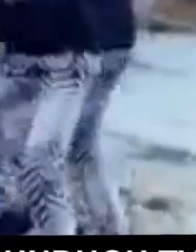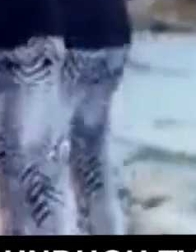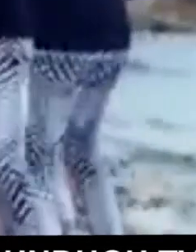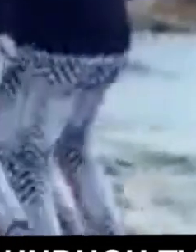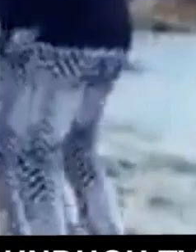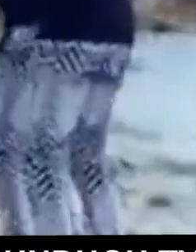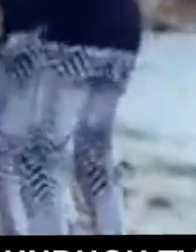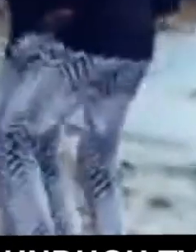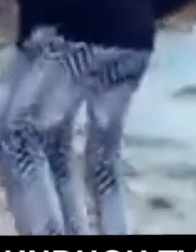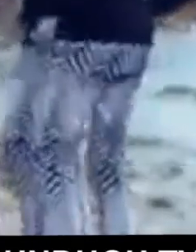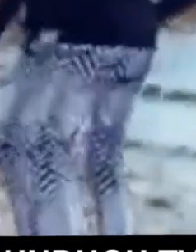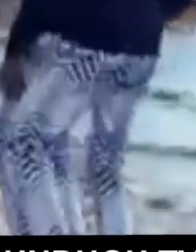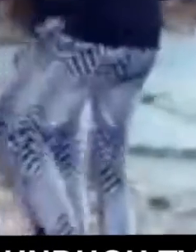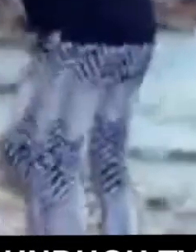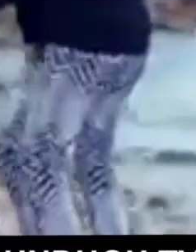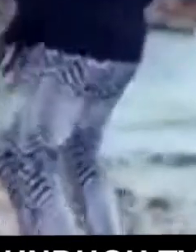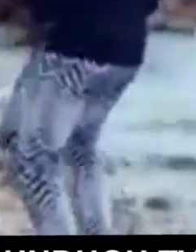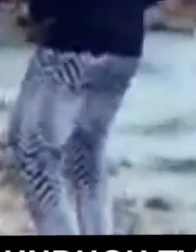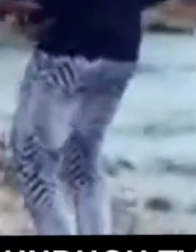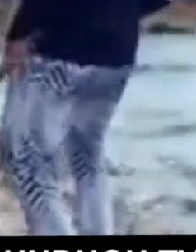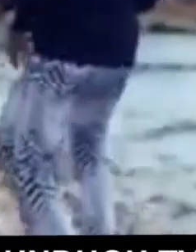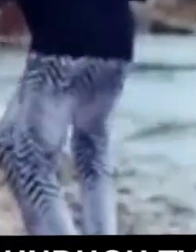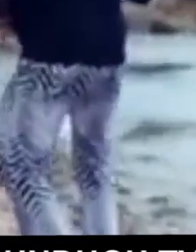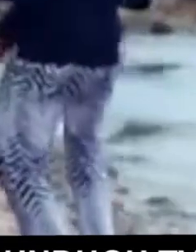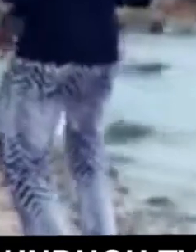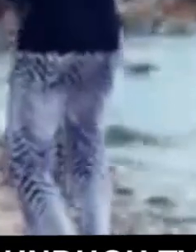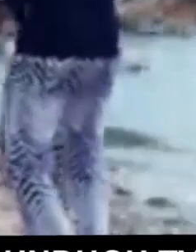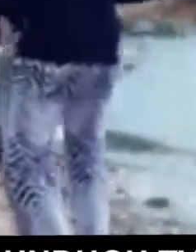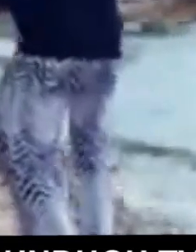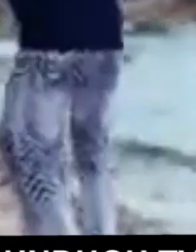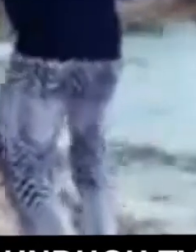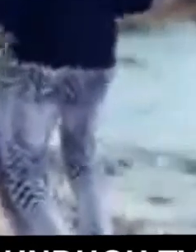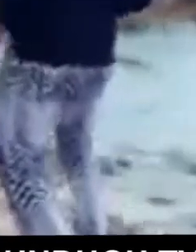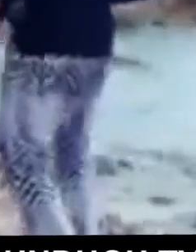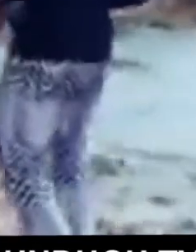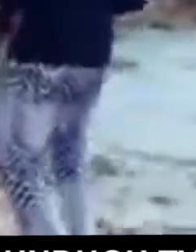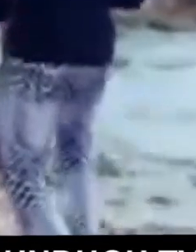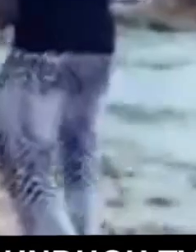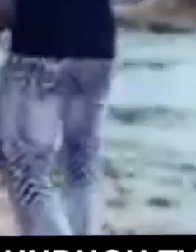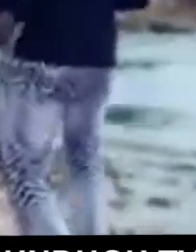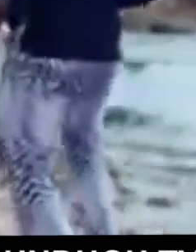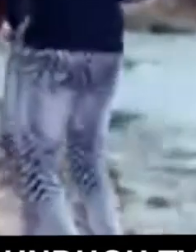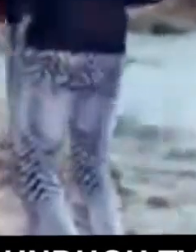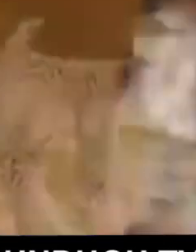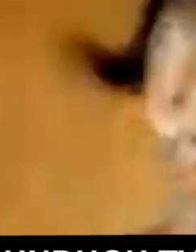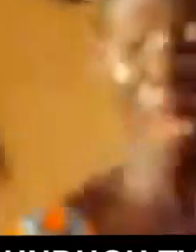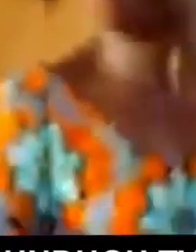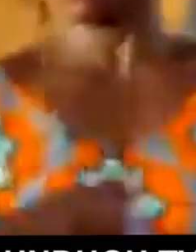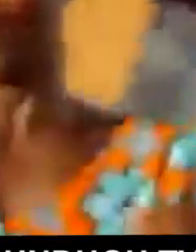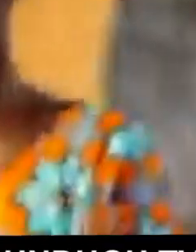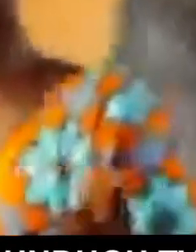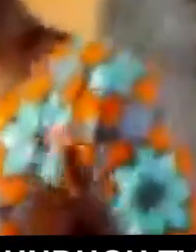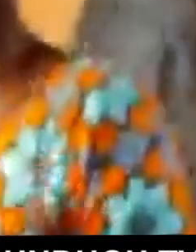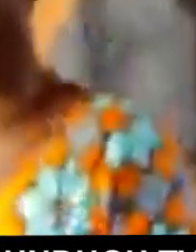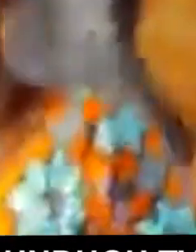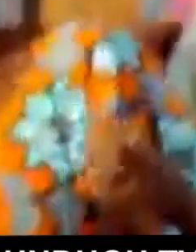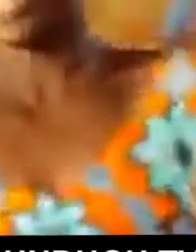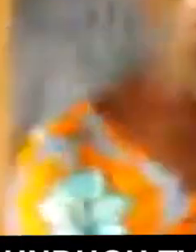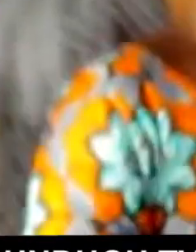Shetani ni mwivu wa maisha yenu, apendi kabisa